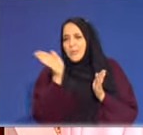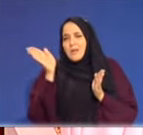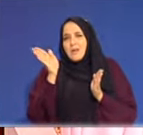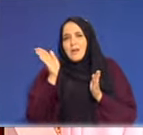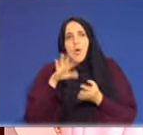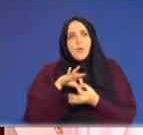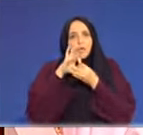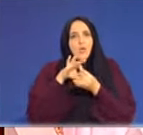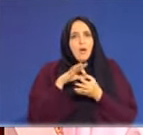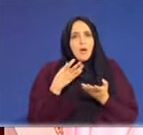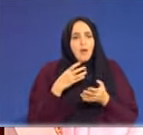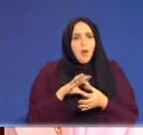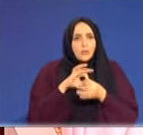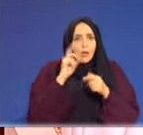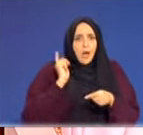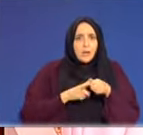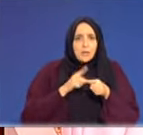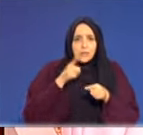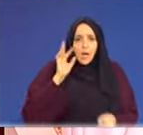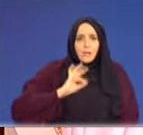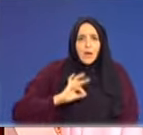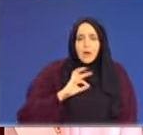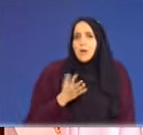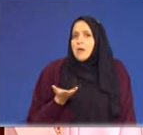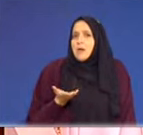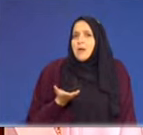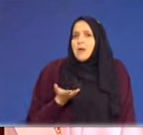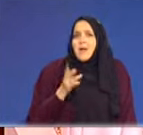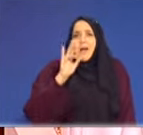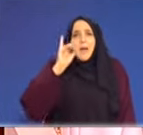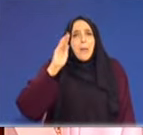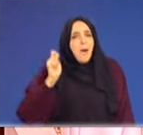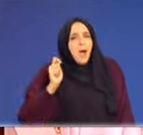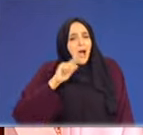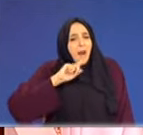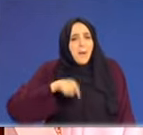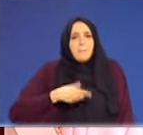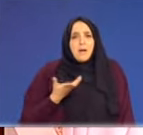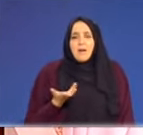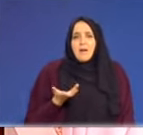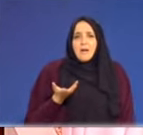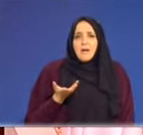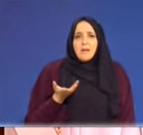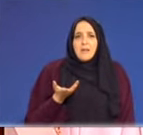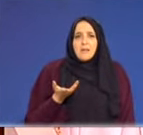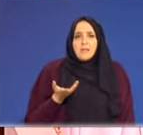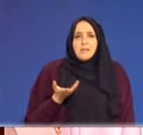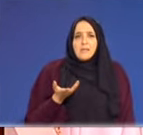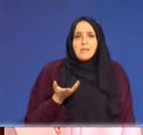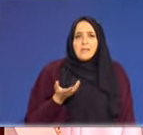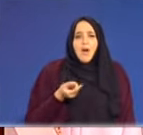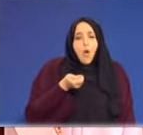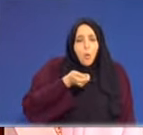الشريعة تمنع هذه المعاملة. الربا محرم شرعا كليا،